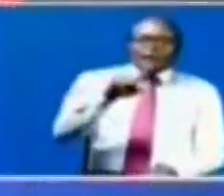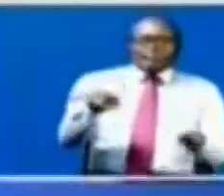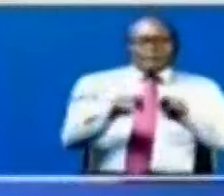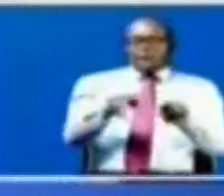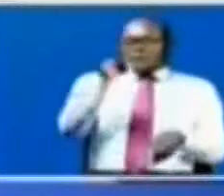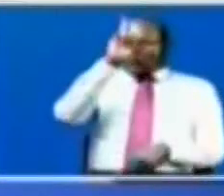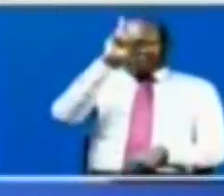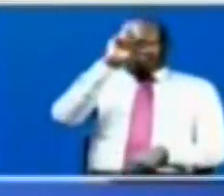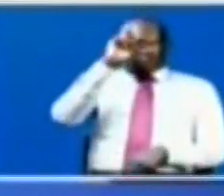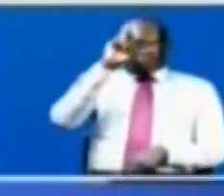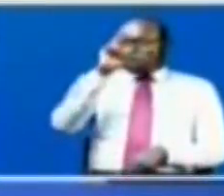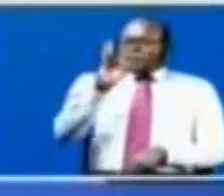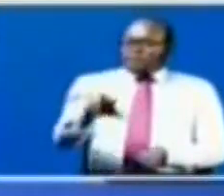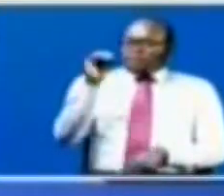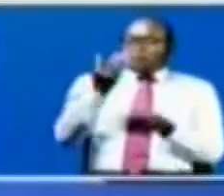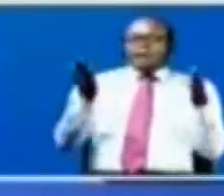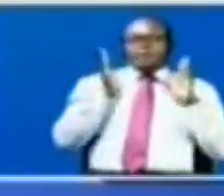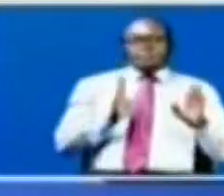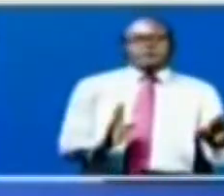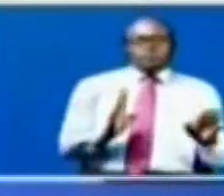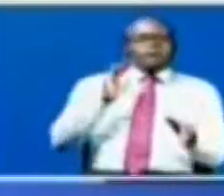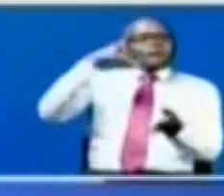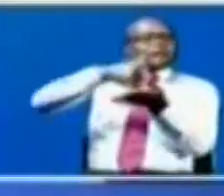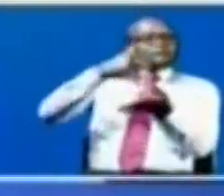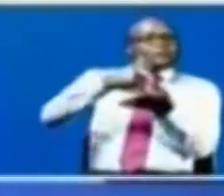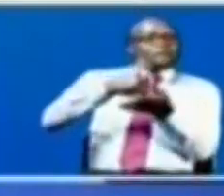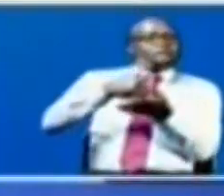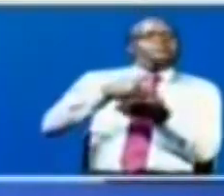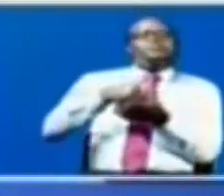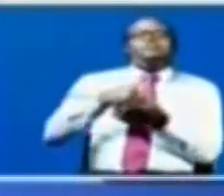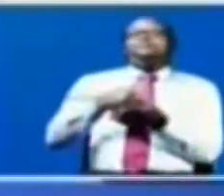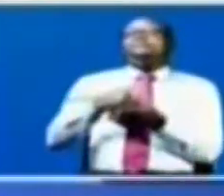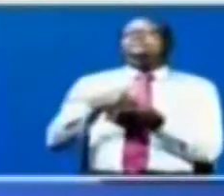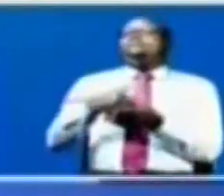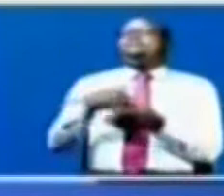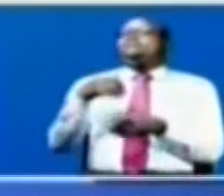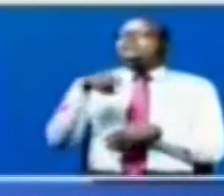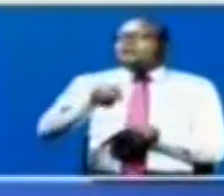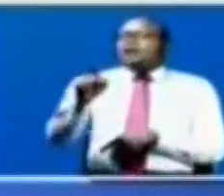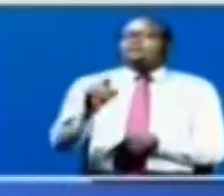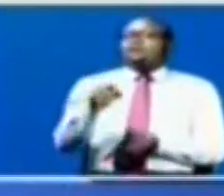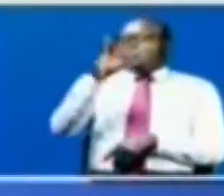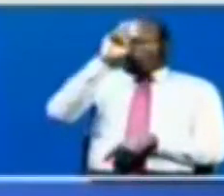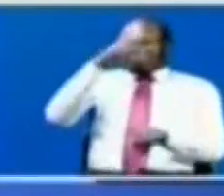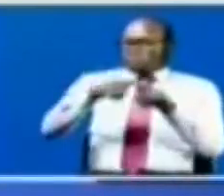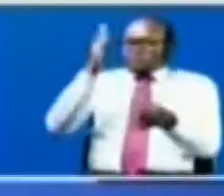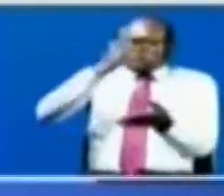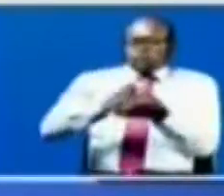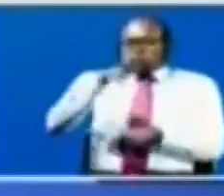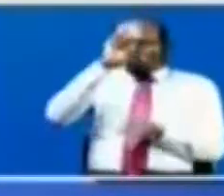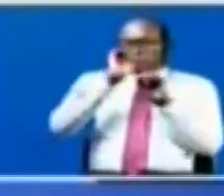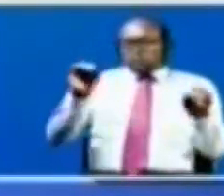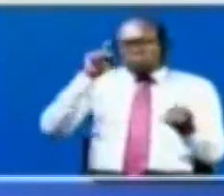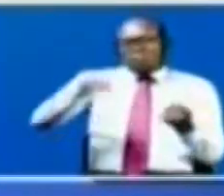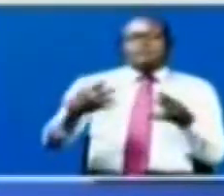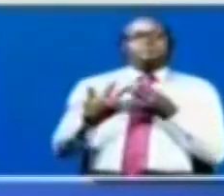polisi. Yeyote atakayepatikana akibeba jina kwamba yeye ni polisi na hali si polisi, atachukuliwa